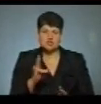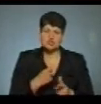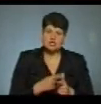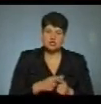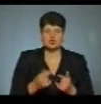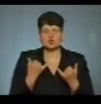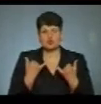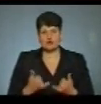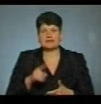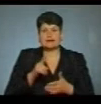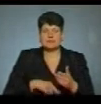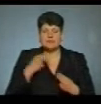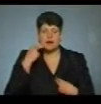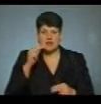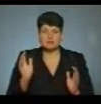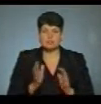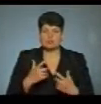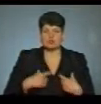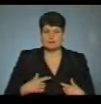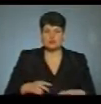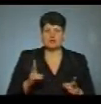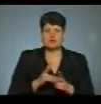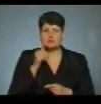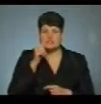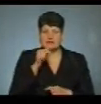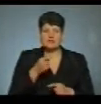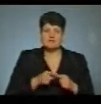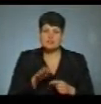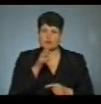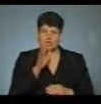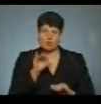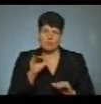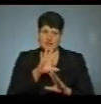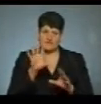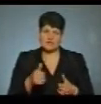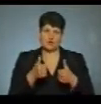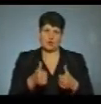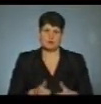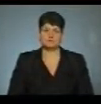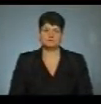сьогодні. Надіємося на краще і бережімо себе. Зустрінемося завтра у цій же порі. До побачення і на все добре.